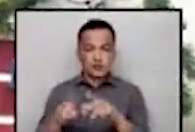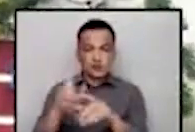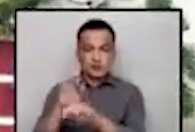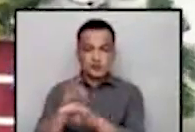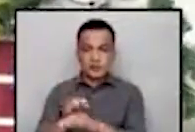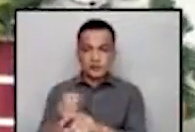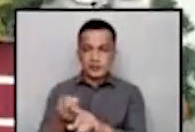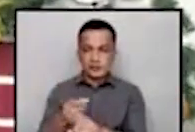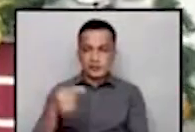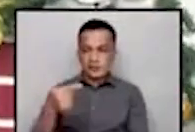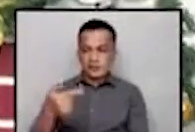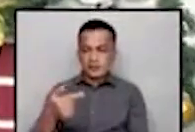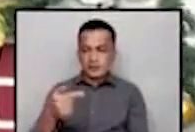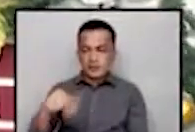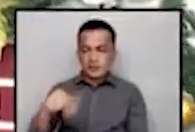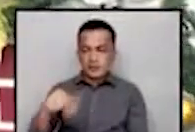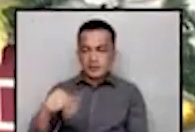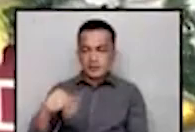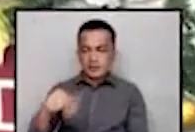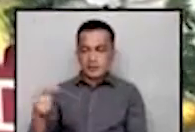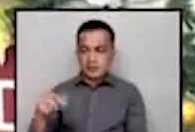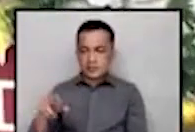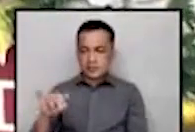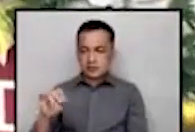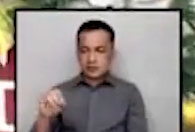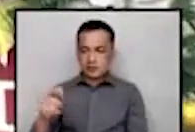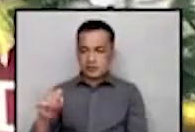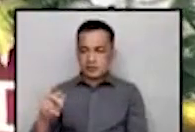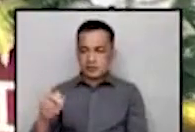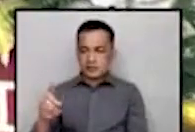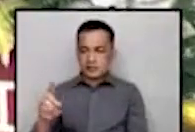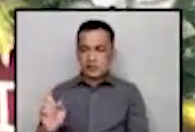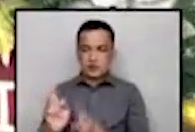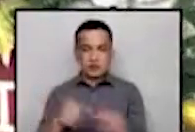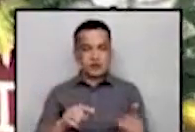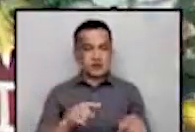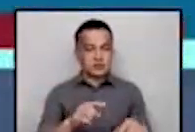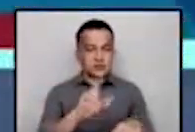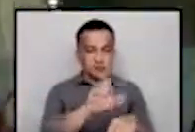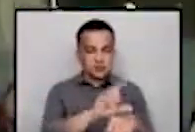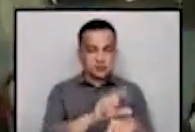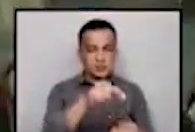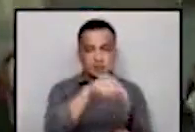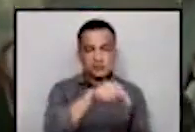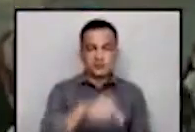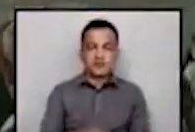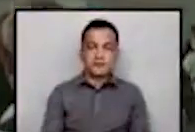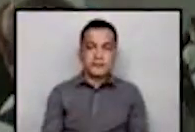hanggang sa Simbahan ng Quiapo. Si Rod Lagusad sa detalye, Rise and Shine Rod.